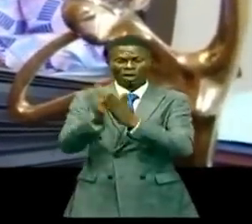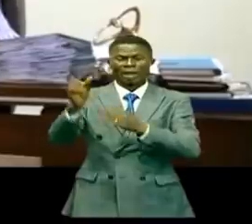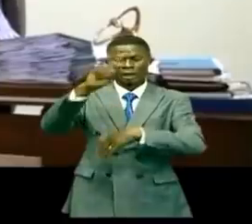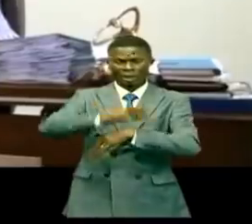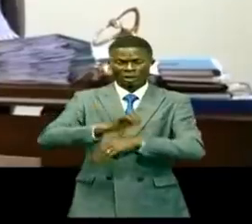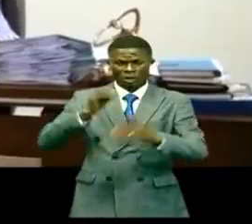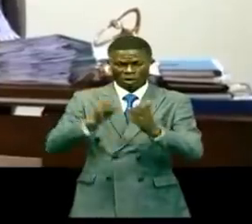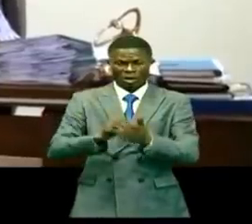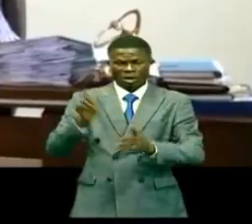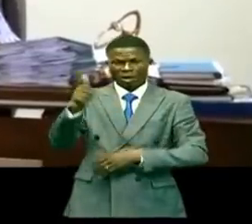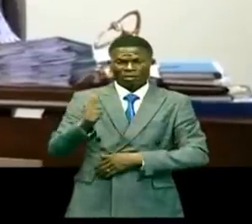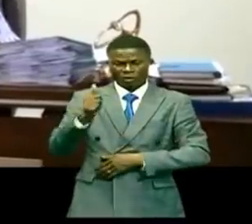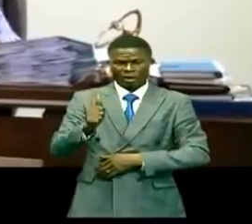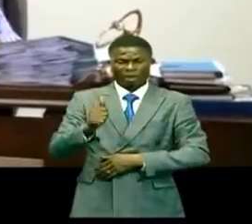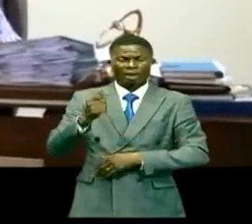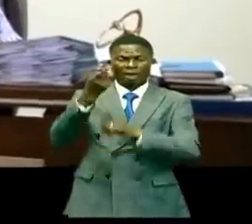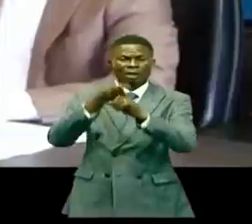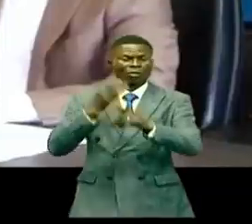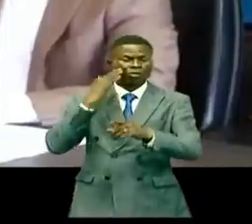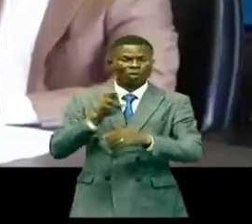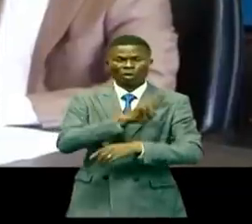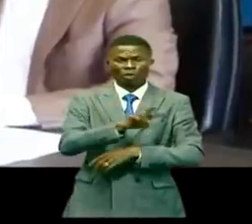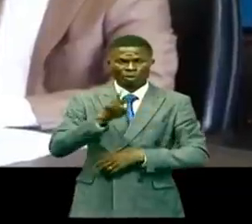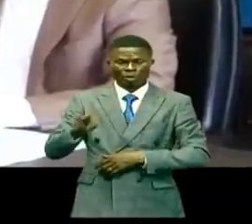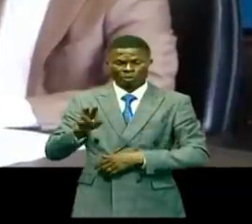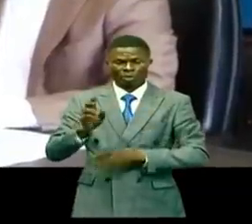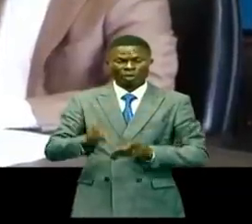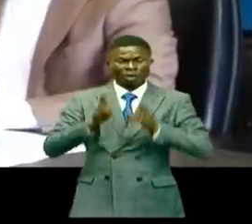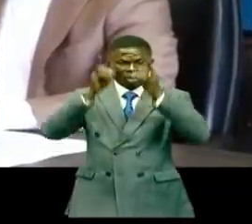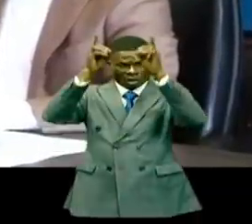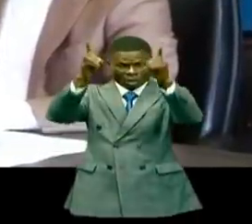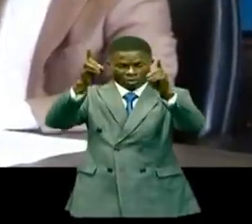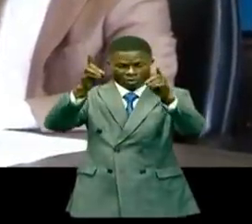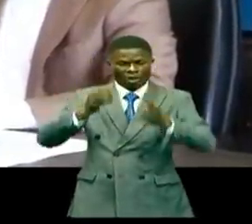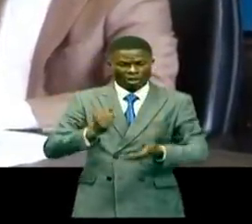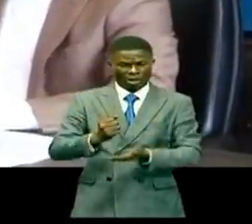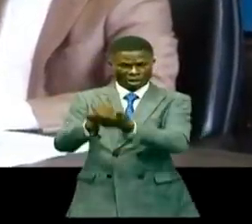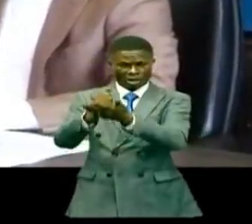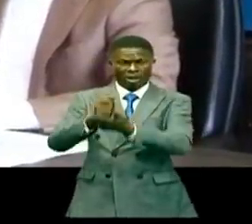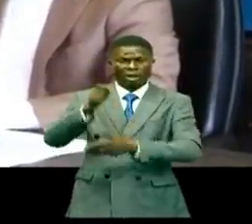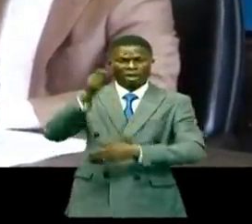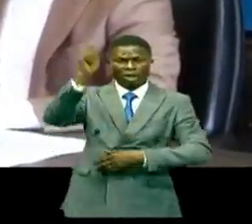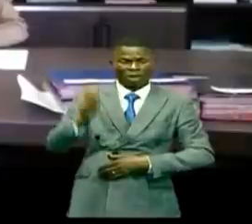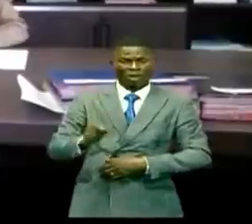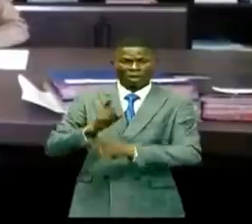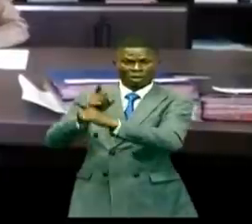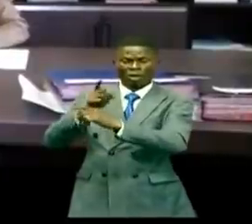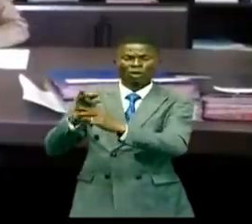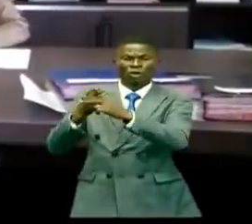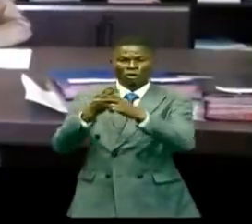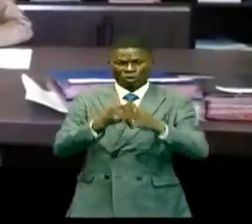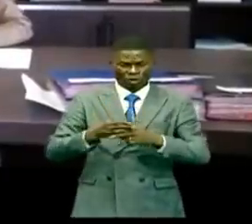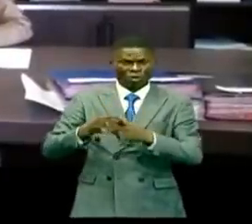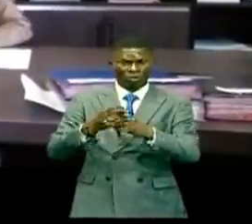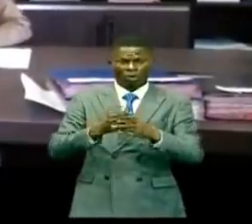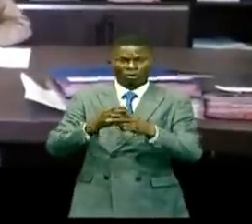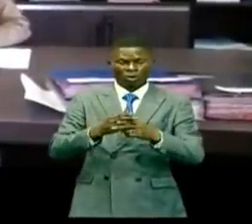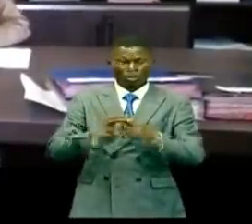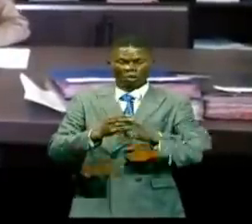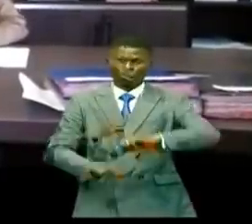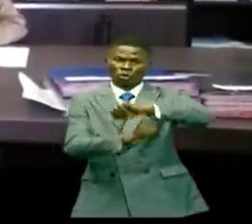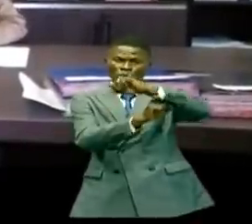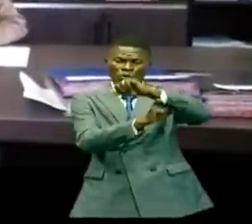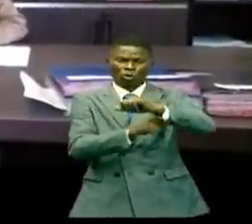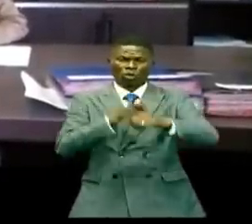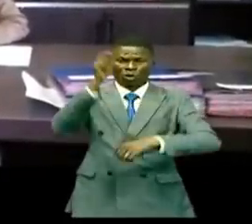cours le 21 mars 2022. Cette prorogation permettra à nos forces de défense et de sécurité, appuyées par